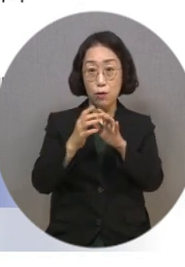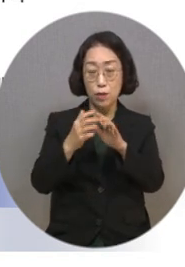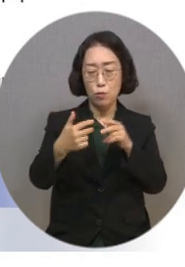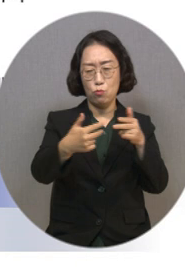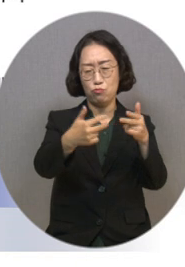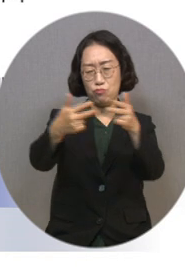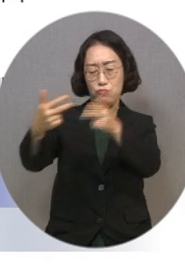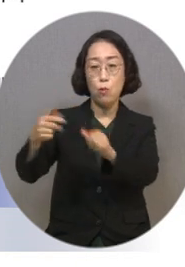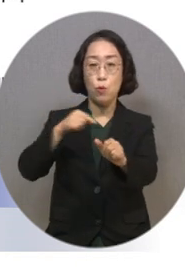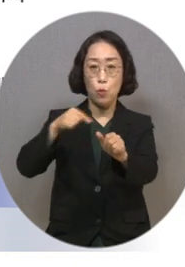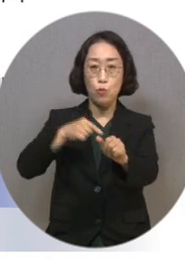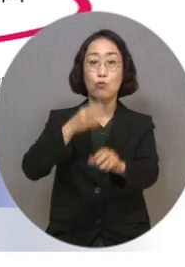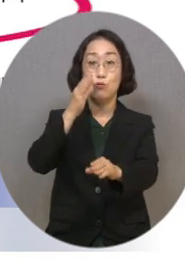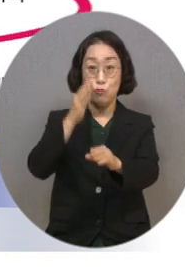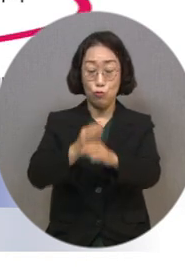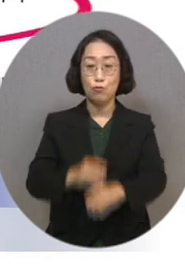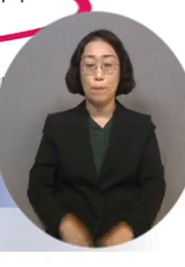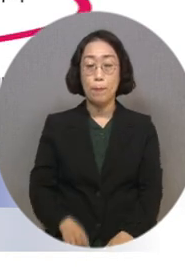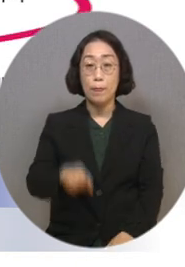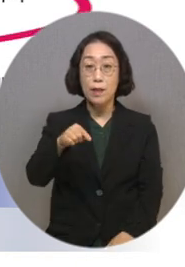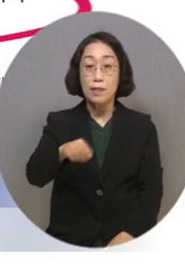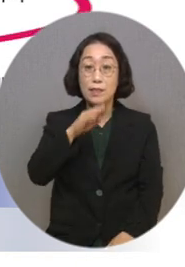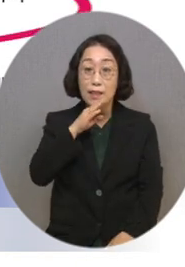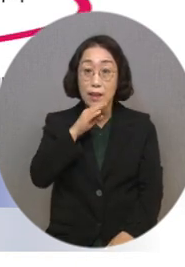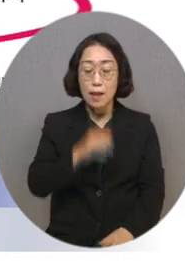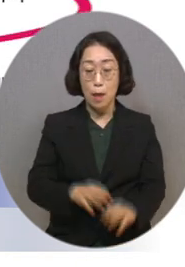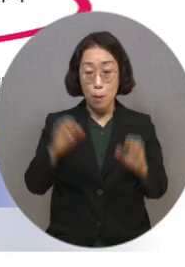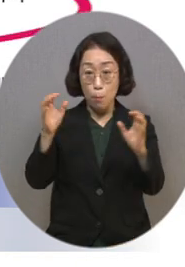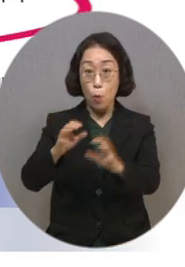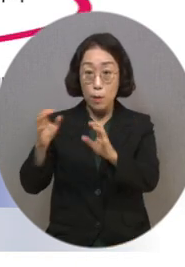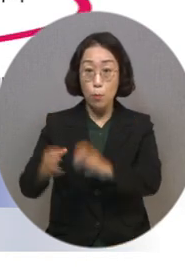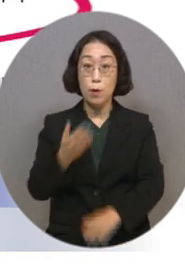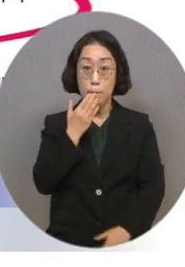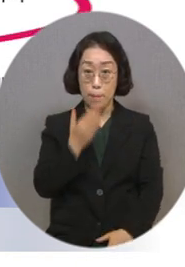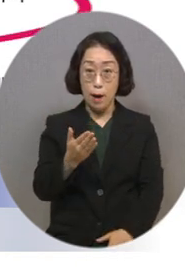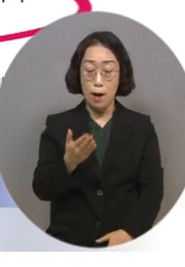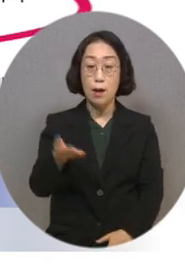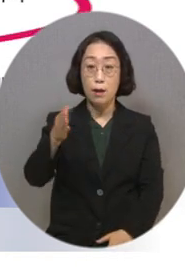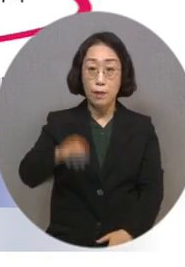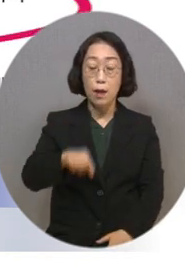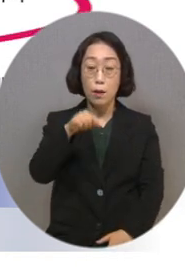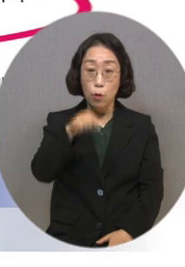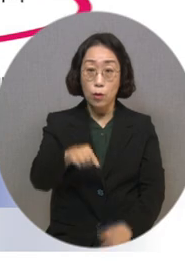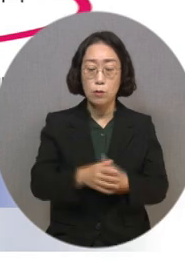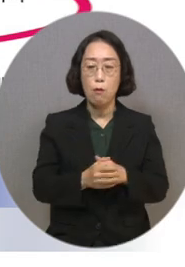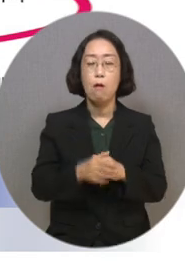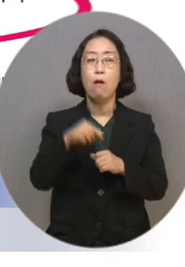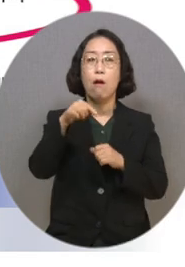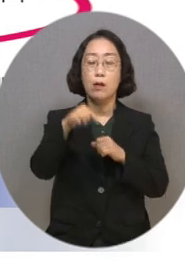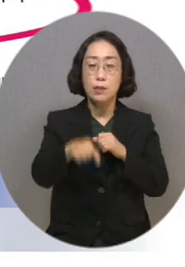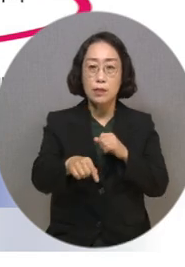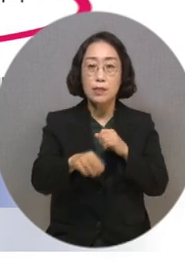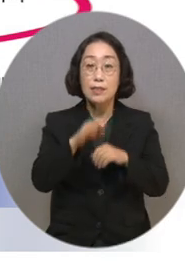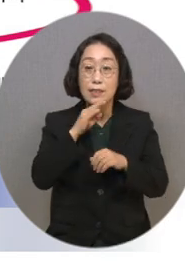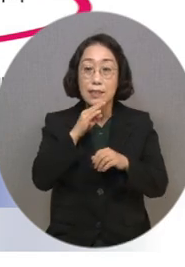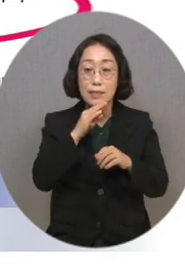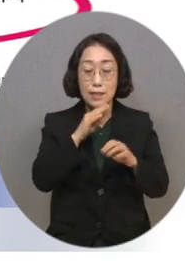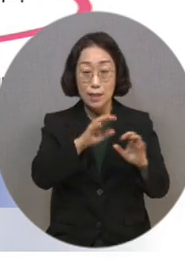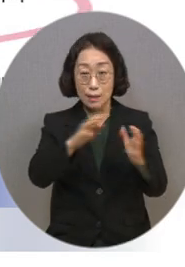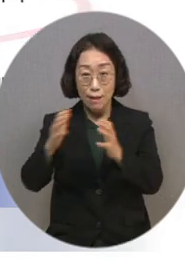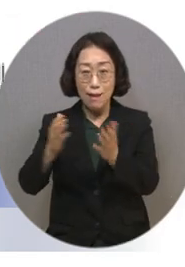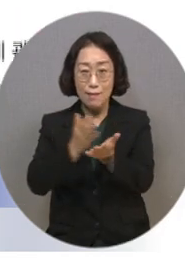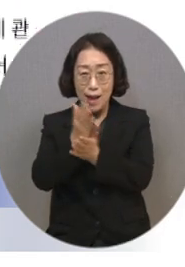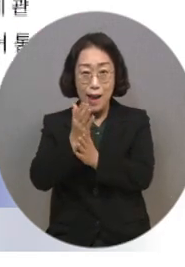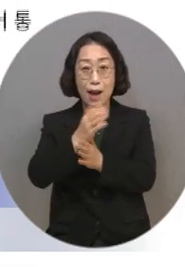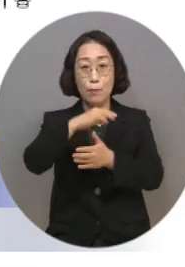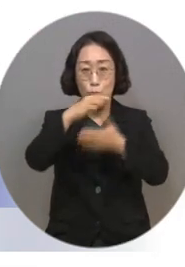있는데요 교육 프로그램은 경제금융 특강 공공 구매제도 나라장터 입찰계약 실무 교육으로